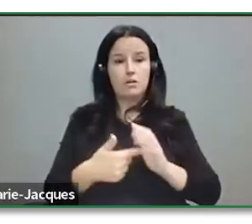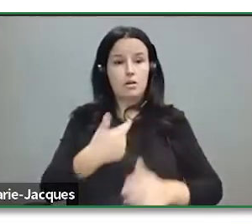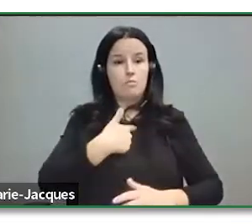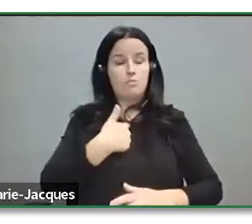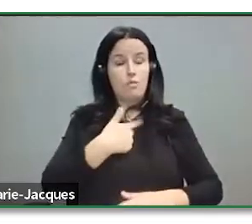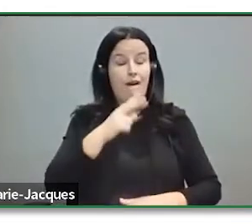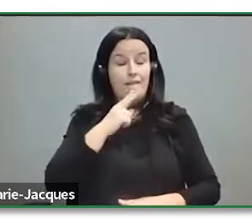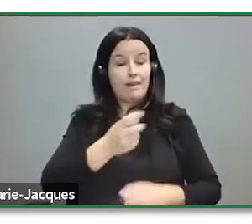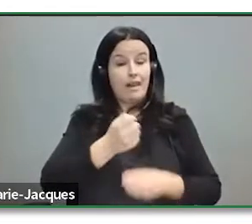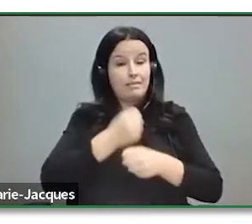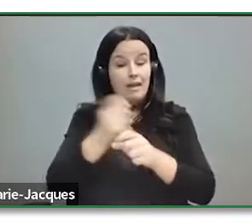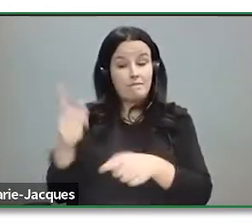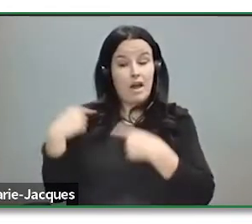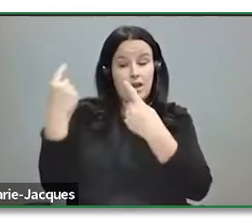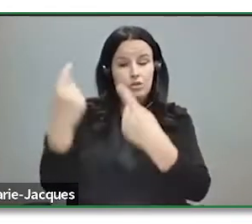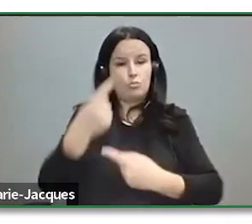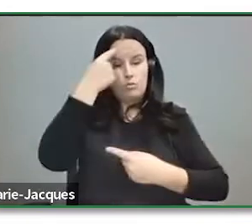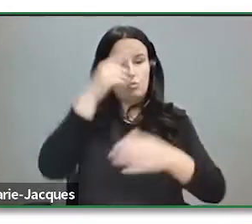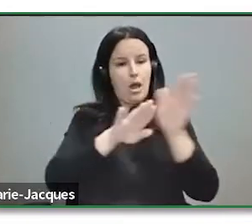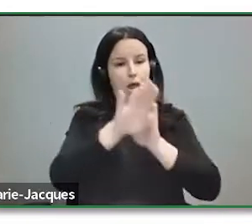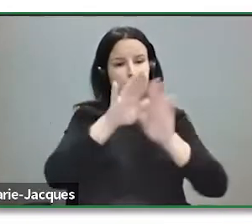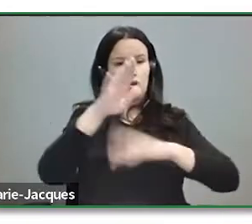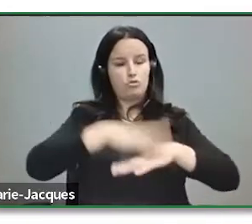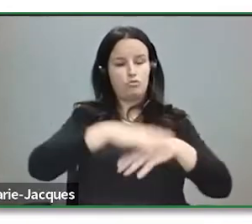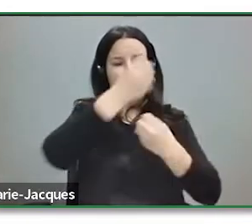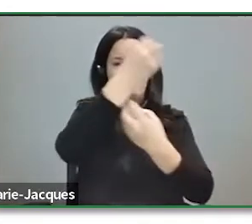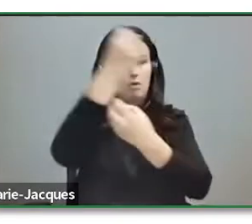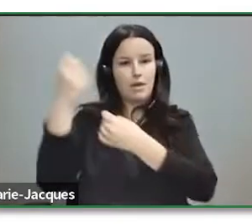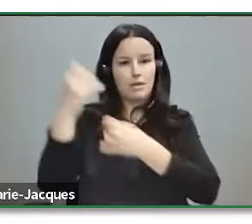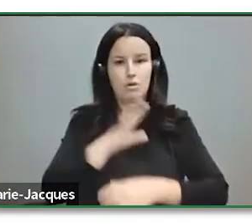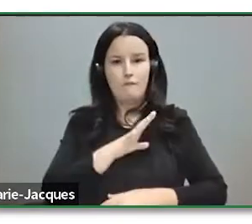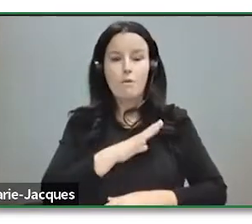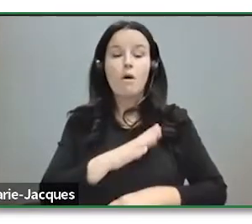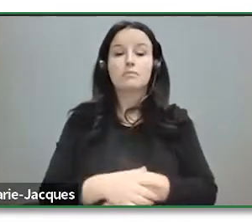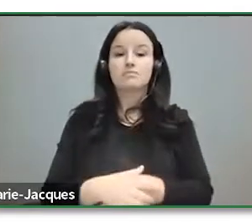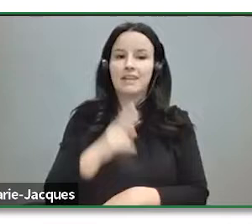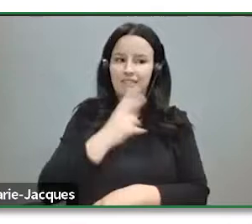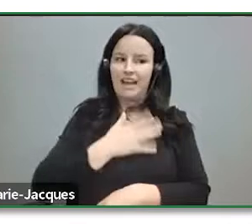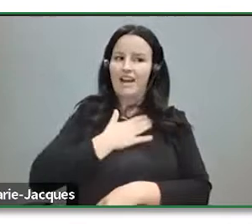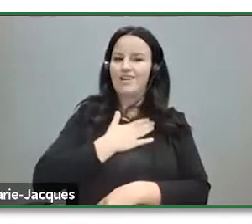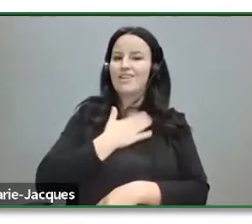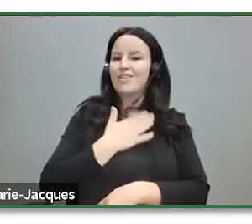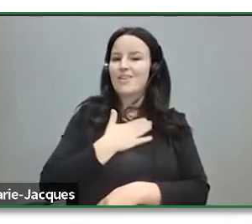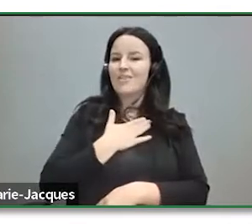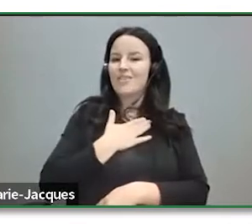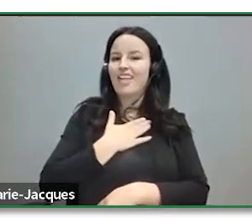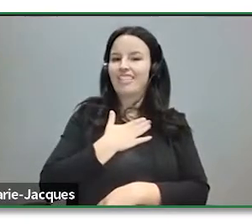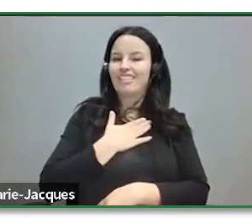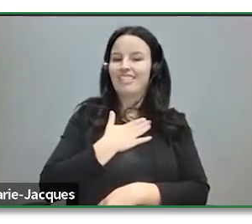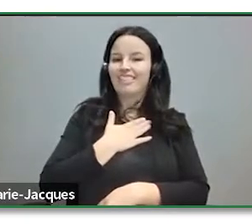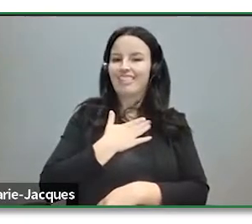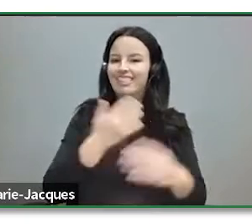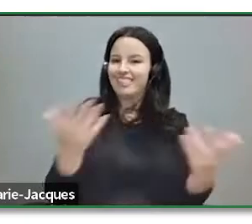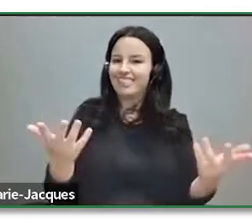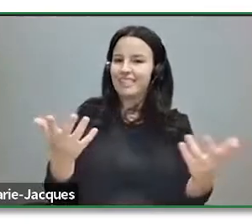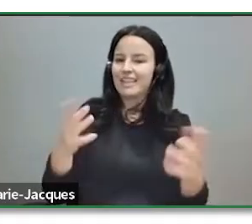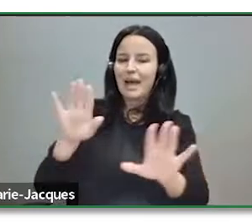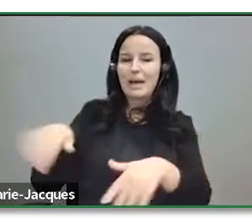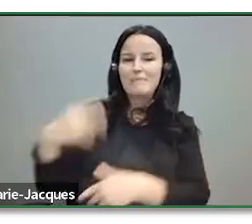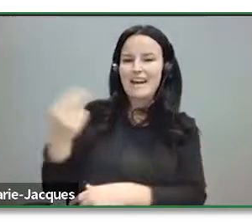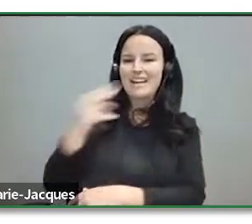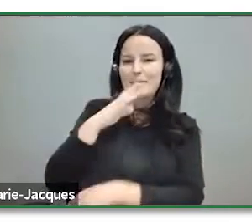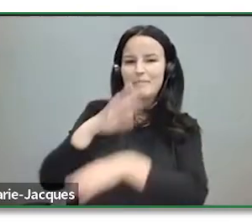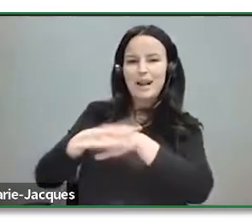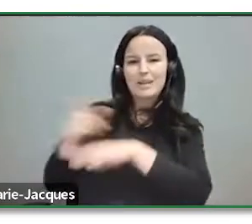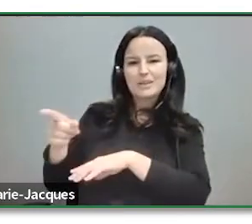à travailler. Et je propose, j'étais contente en fait d'entendre Marie-Hélène dans ses